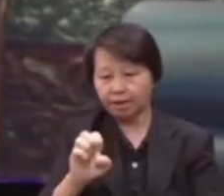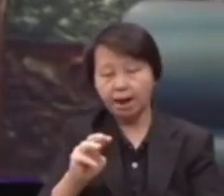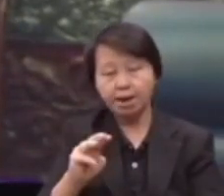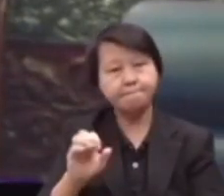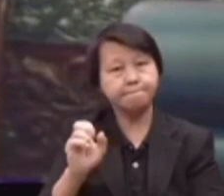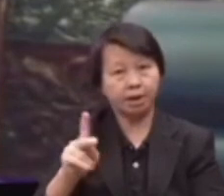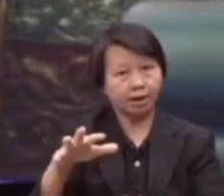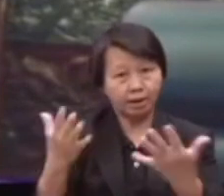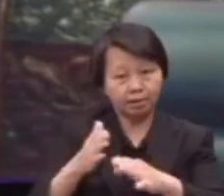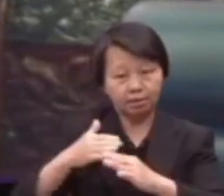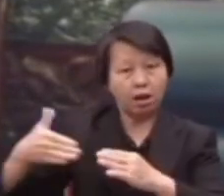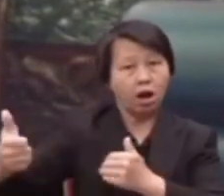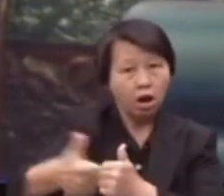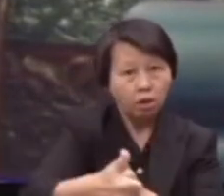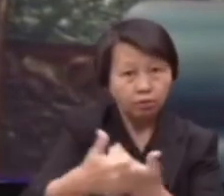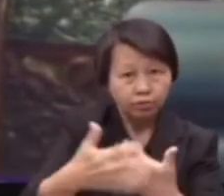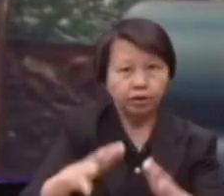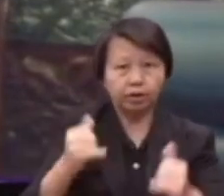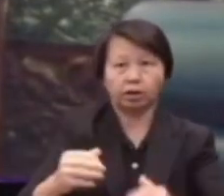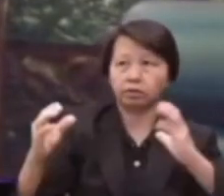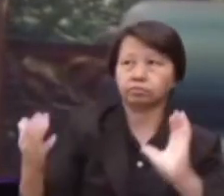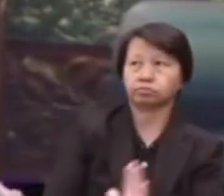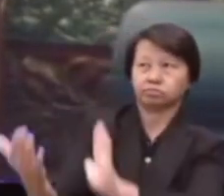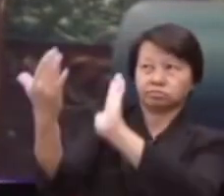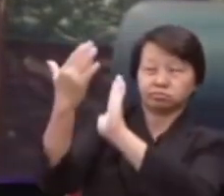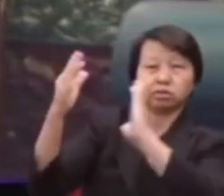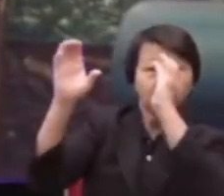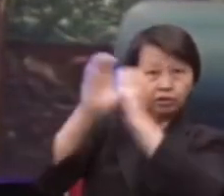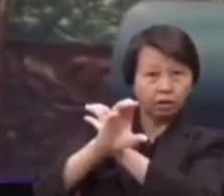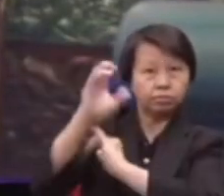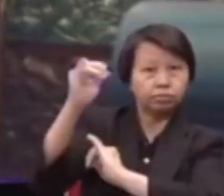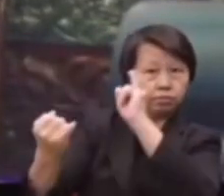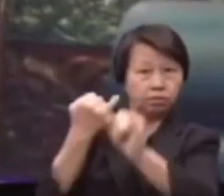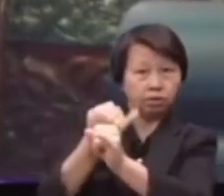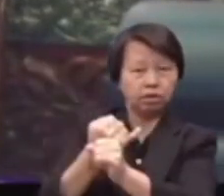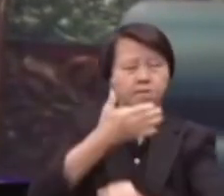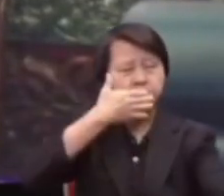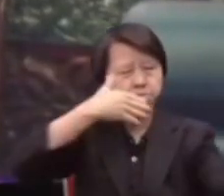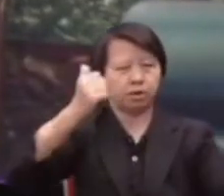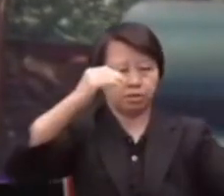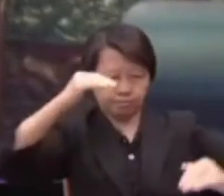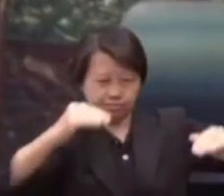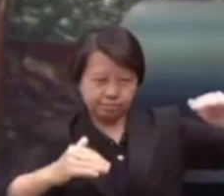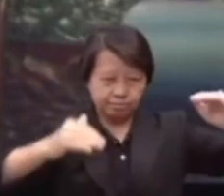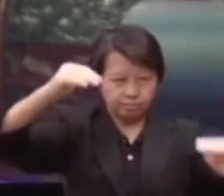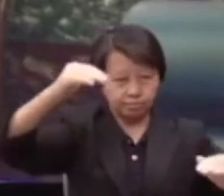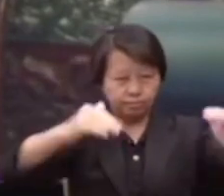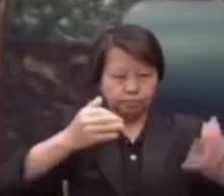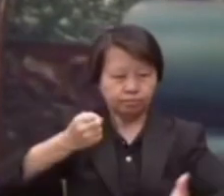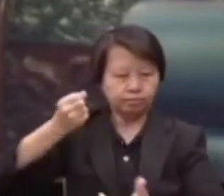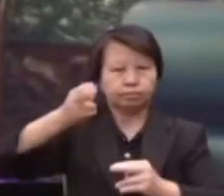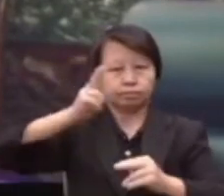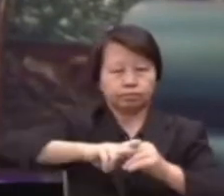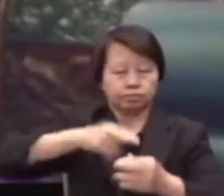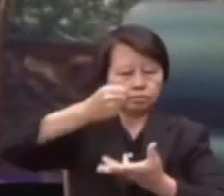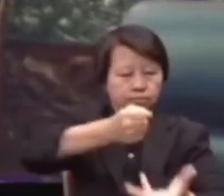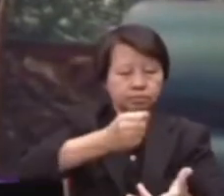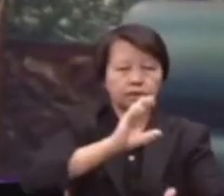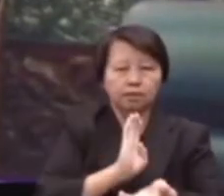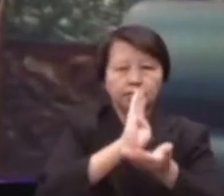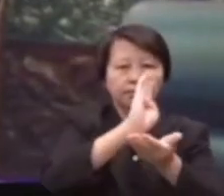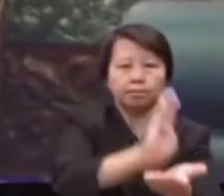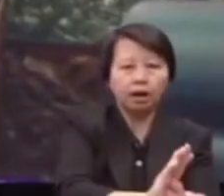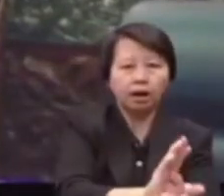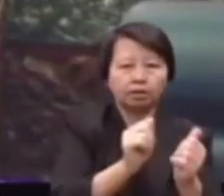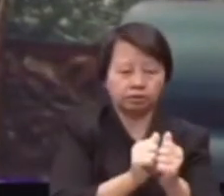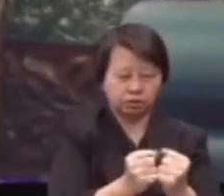menangani cabaran-cabaran antarabangsa, yang terbaik ialah mengimbangi di antara suntikan dan bantuan